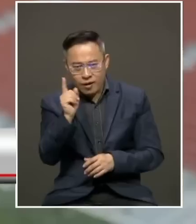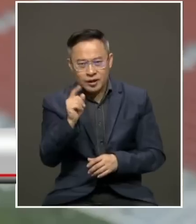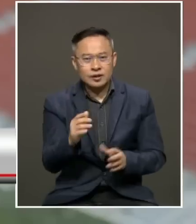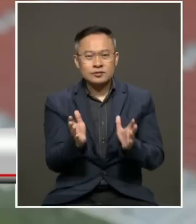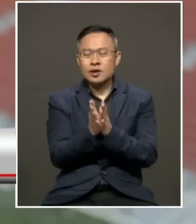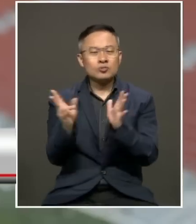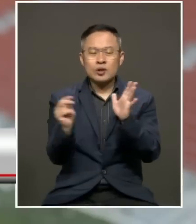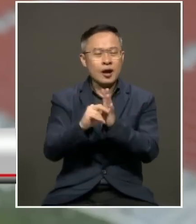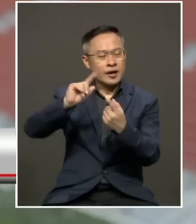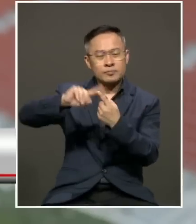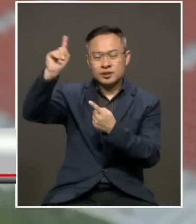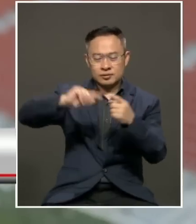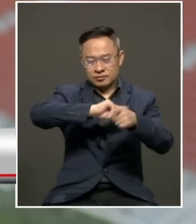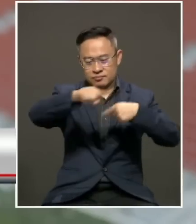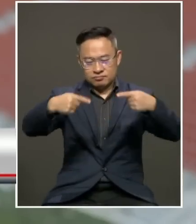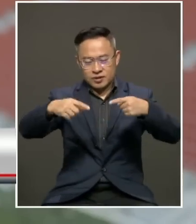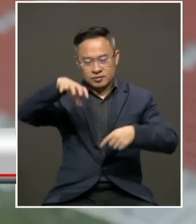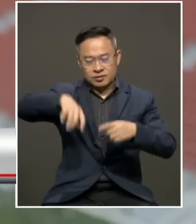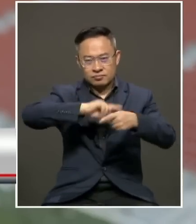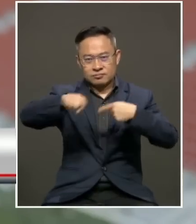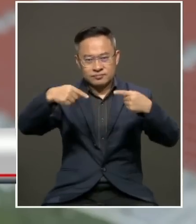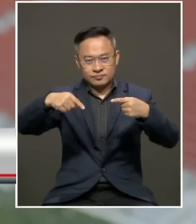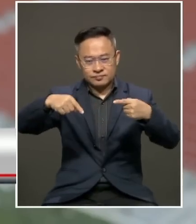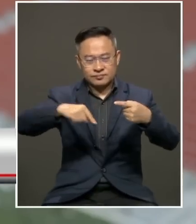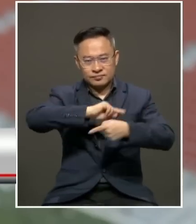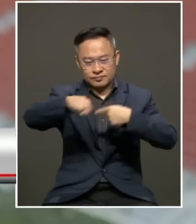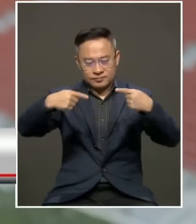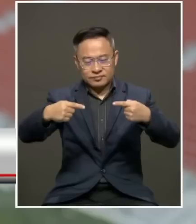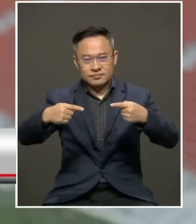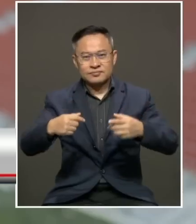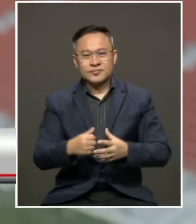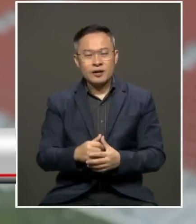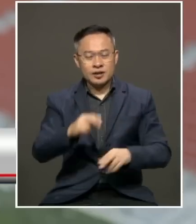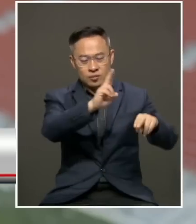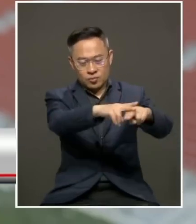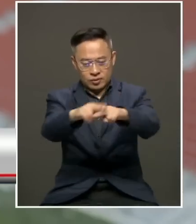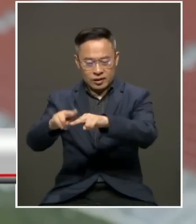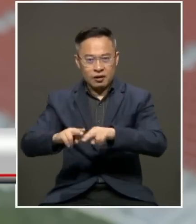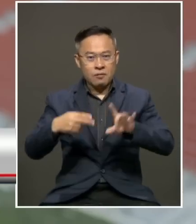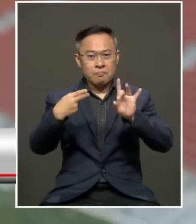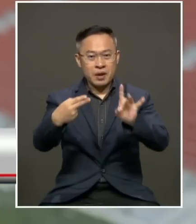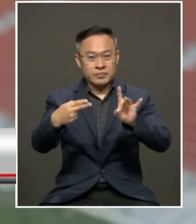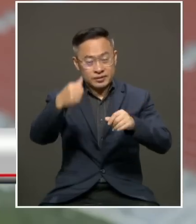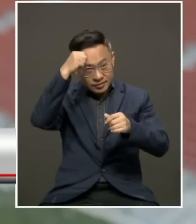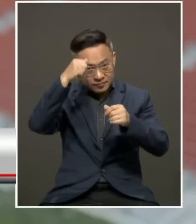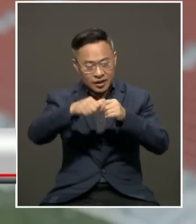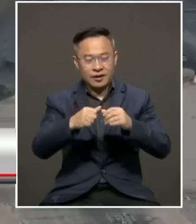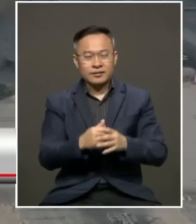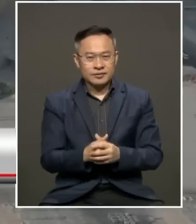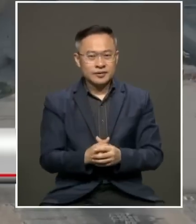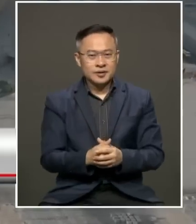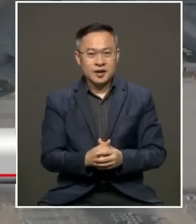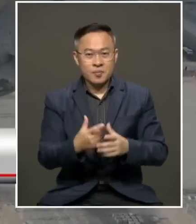นัดชิงสุดแล้วทีมงานขึ้นภาพให้ดูอีกครั้งนึงได้ไหมคะ80,000ที่นั่งสนามนัดชิงชนะเลิศนะฮะชื่อว่า